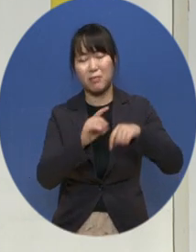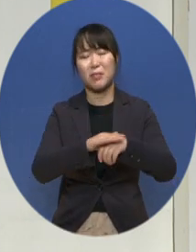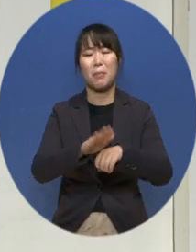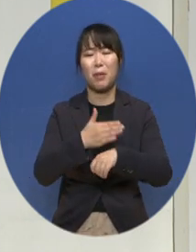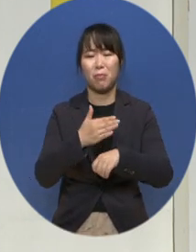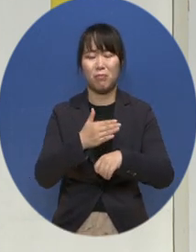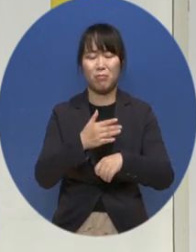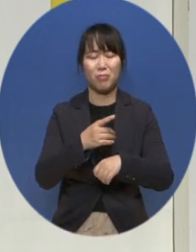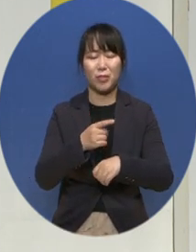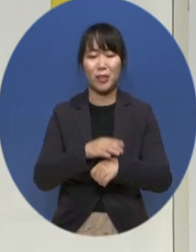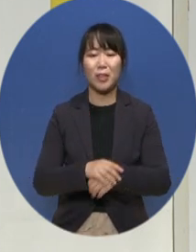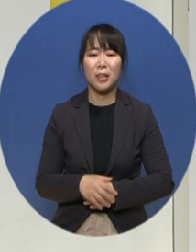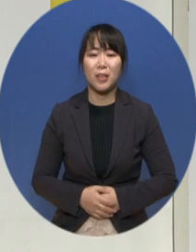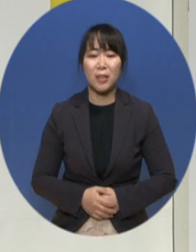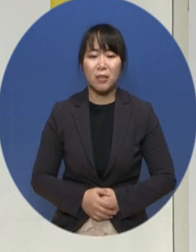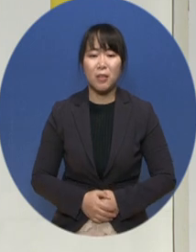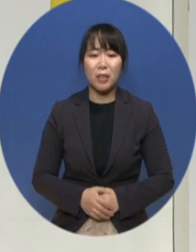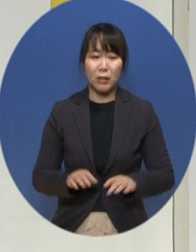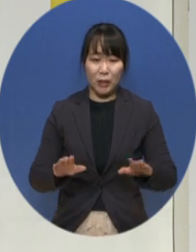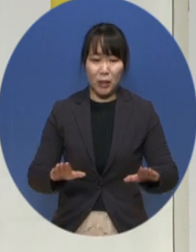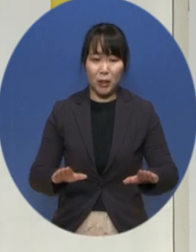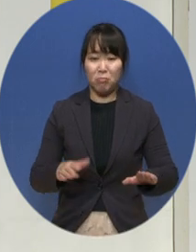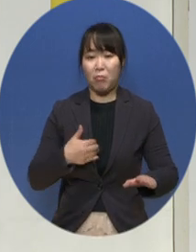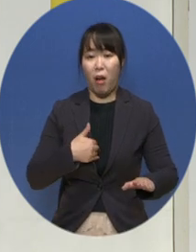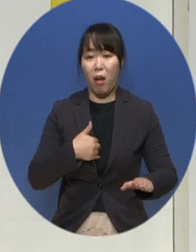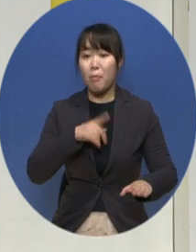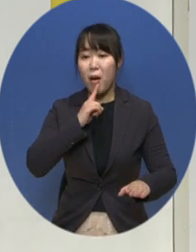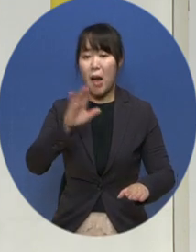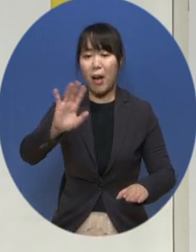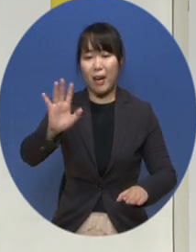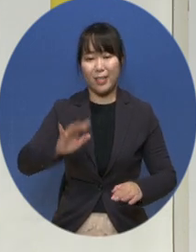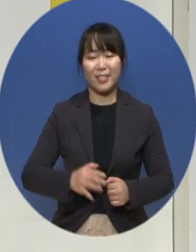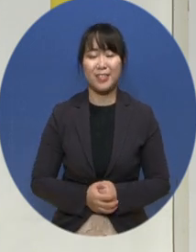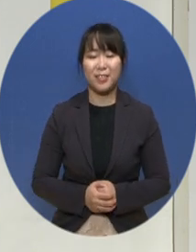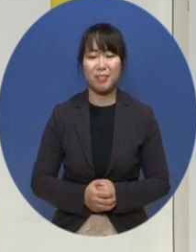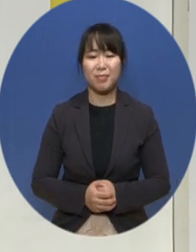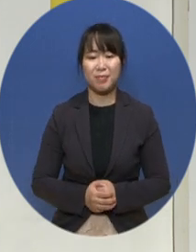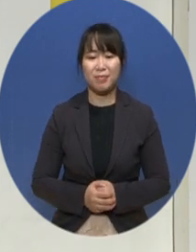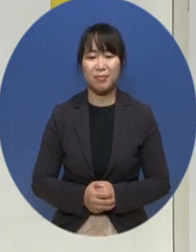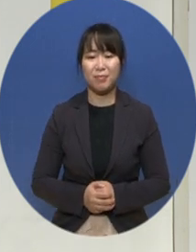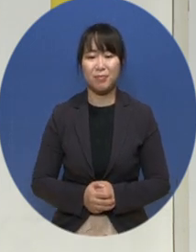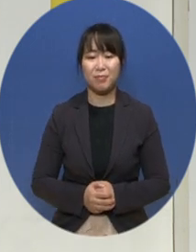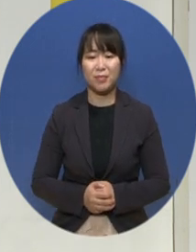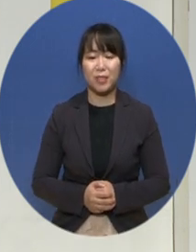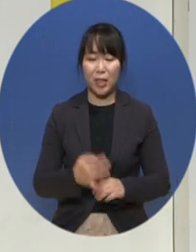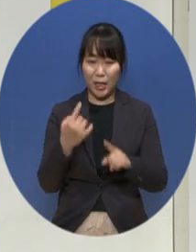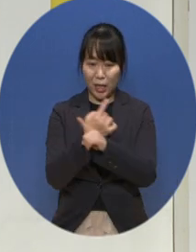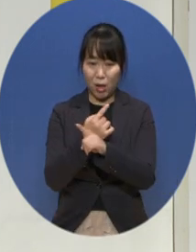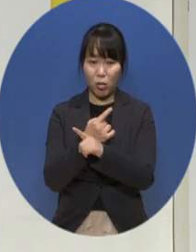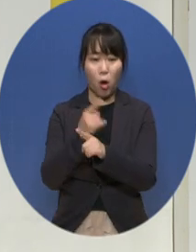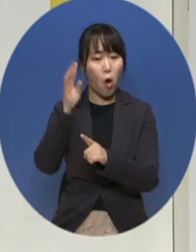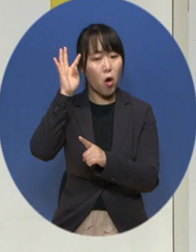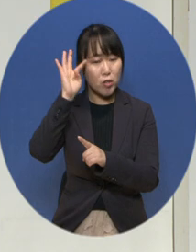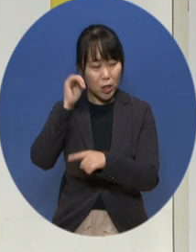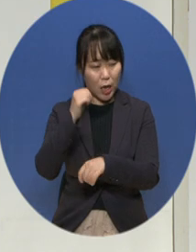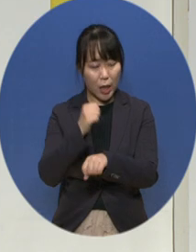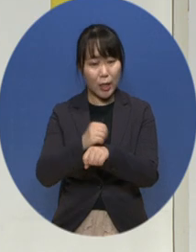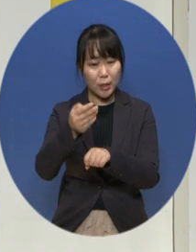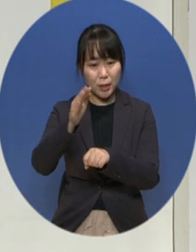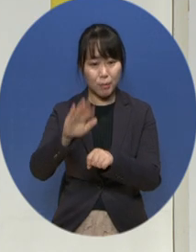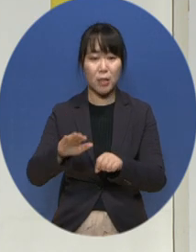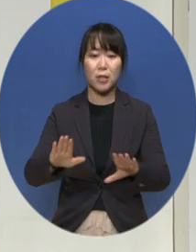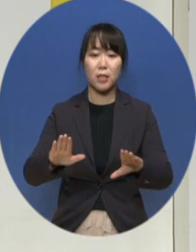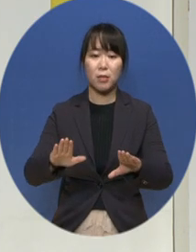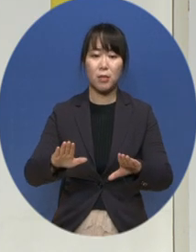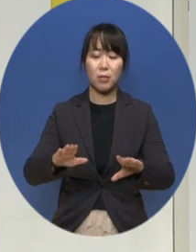와전된 기사 고 예 그리고 지금 하겠다는 것도 아니고 네 그런데 이제 어쨌든 뭐 깨우는 언젠가는 하더라도